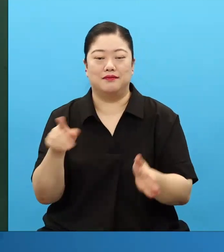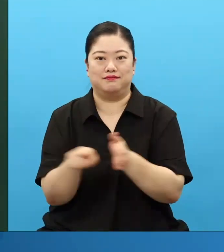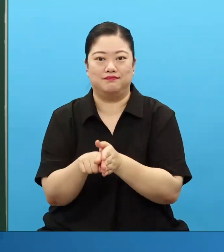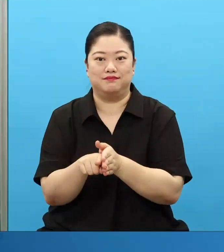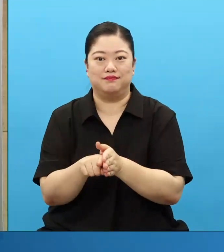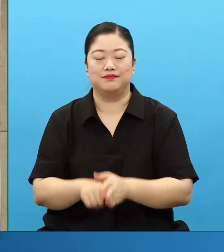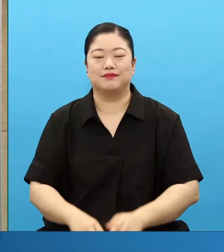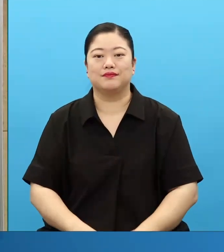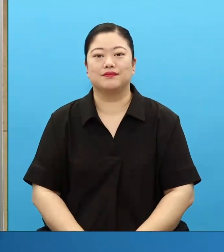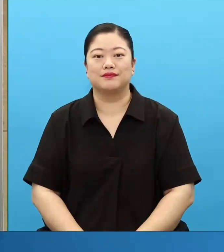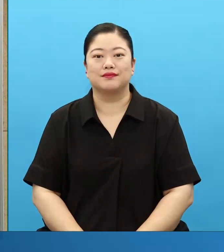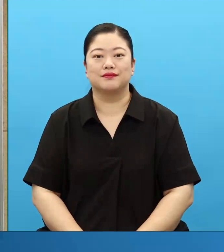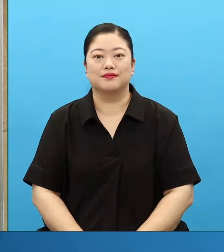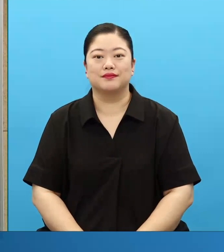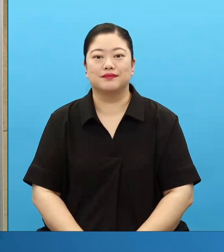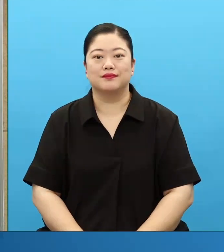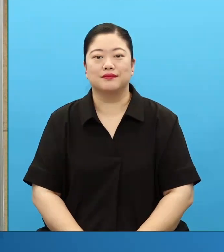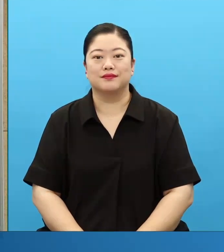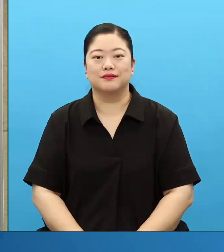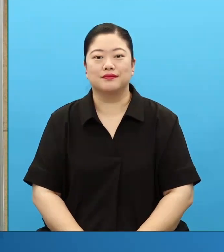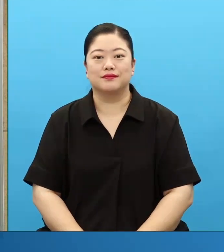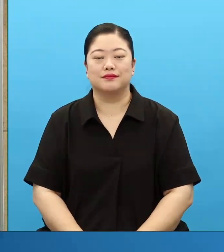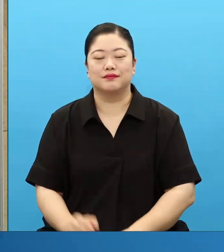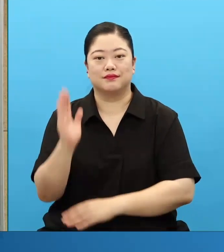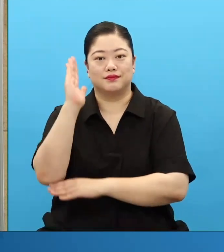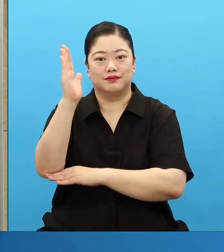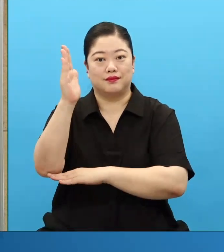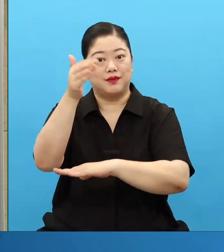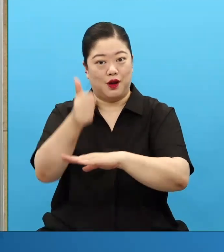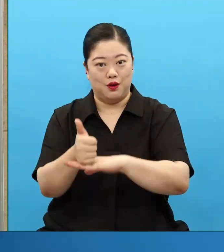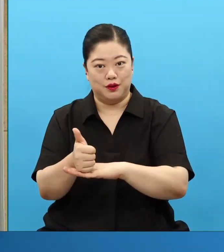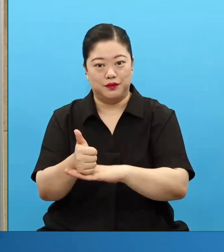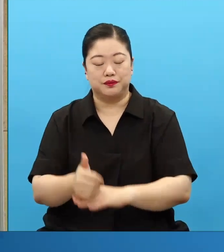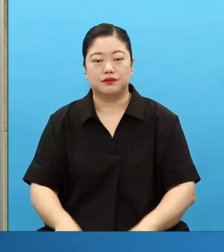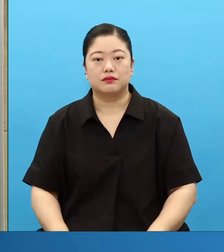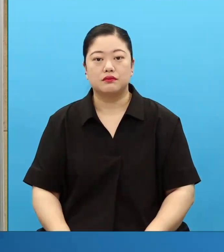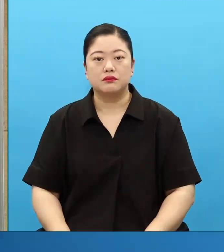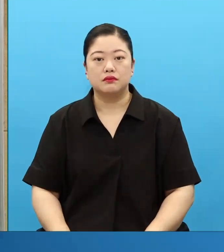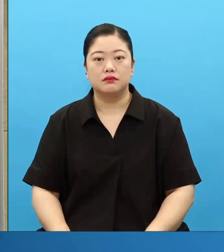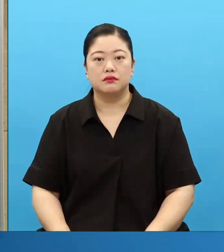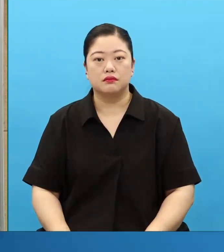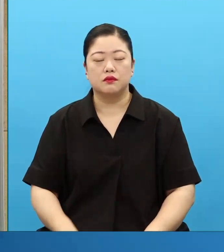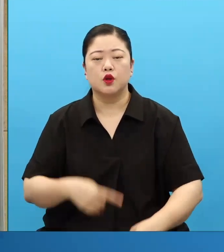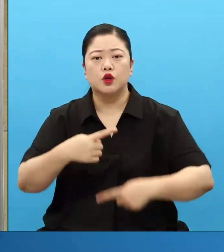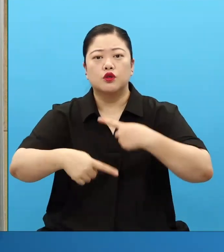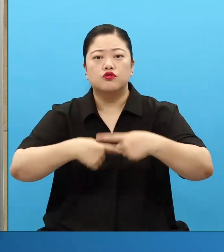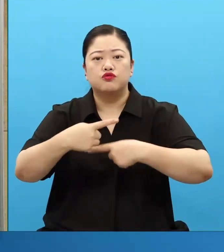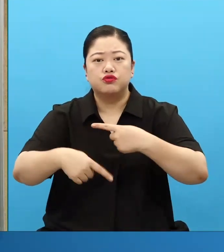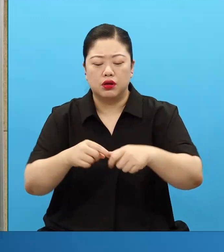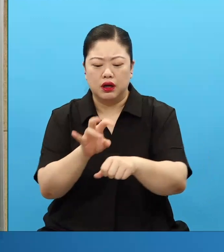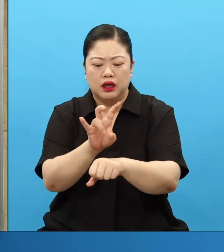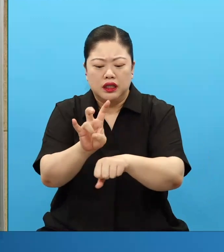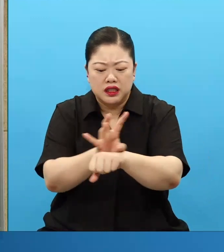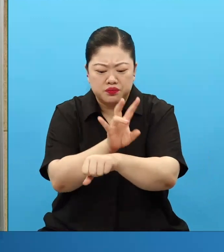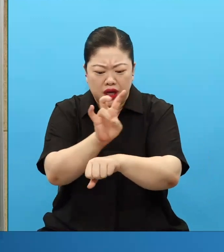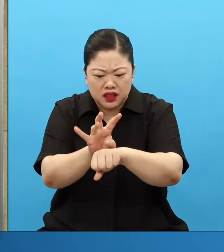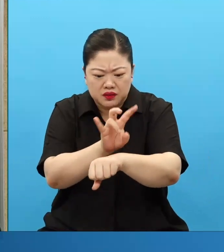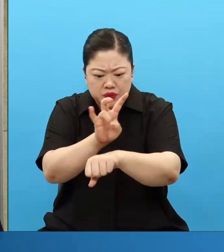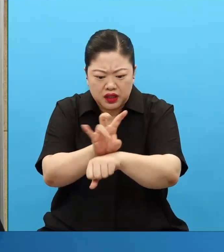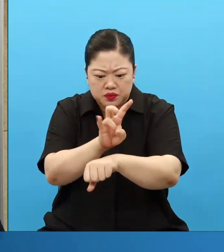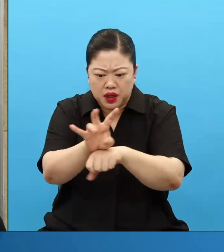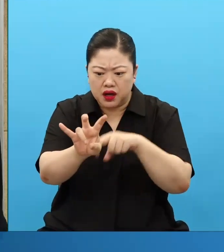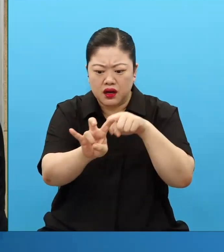말은 뭡니까? What does that 드디어 현장에다가 증거를 보이는 겁니다. That means you are showing this evidence in the field. 앞으로 남아있는 증거 많습니다.